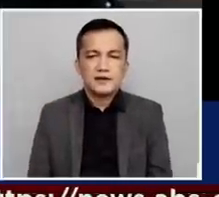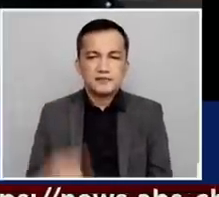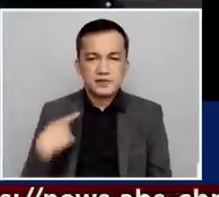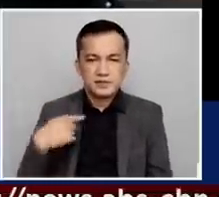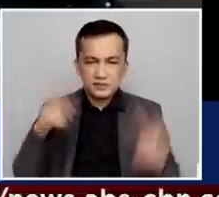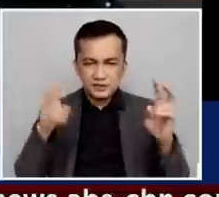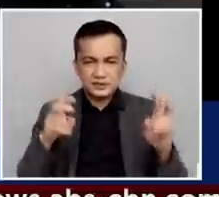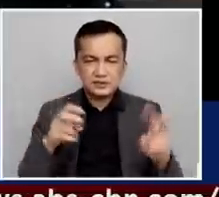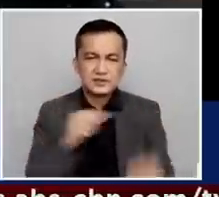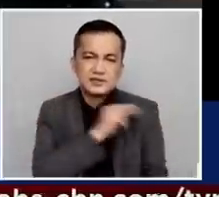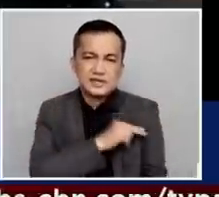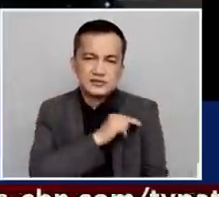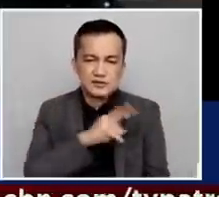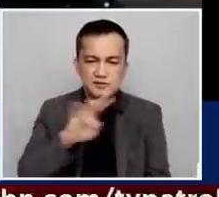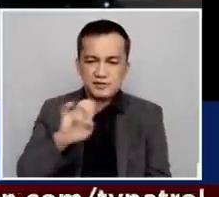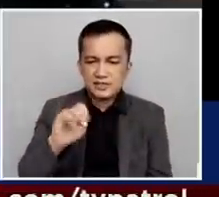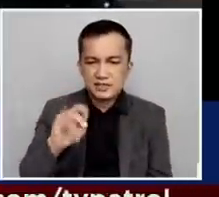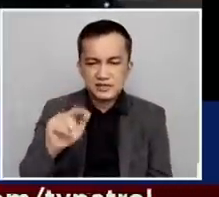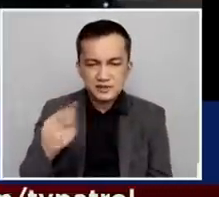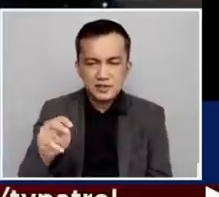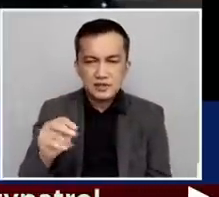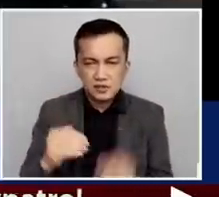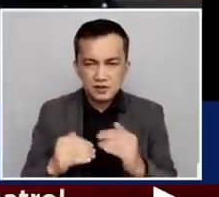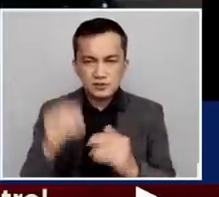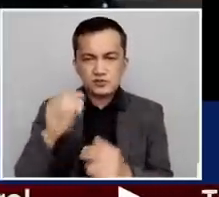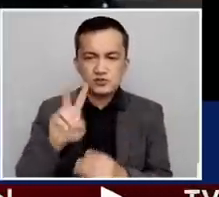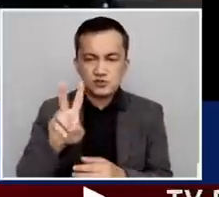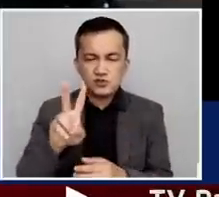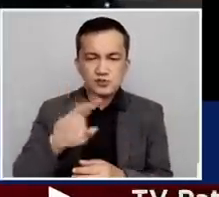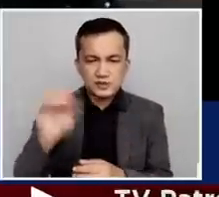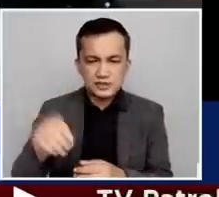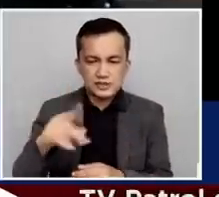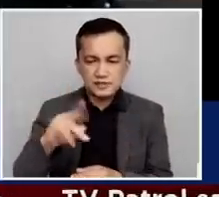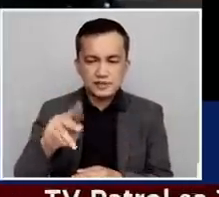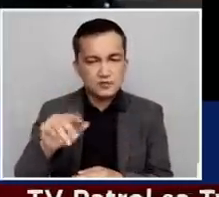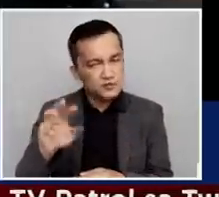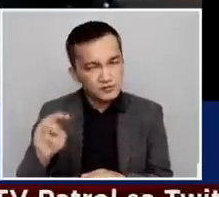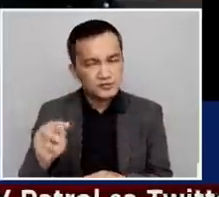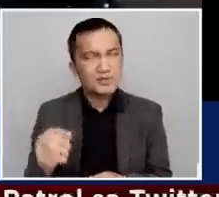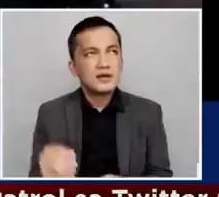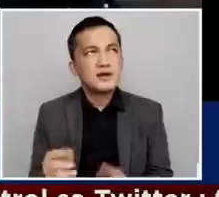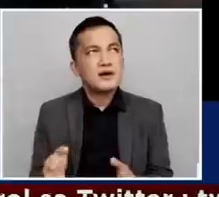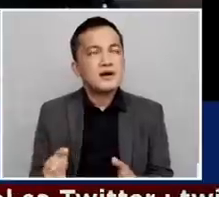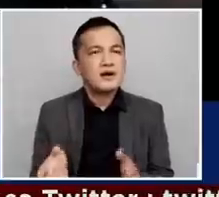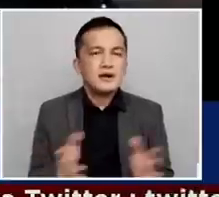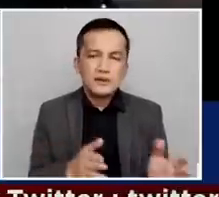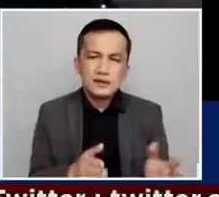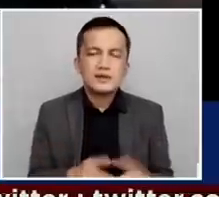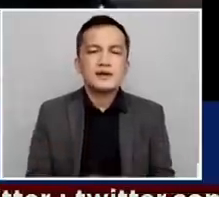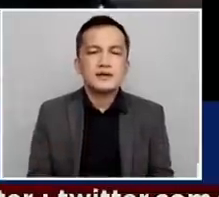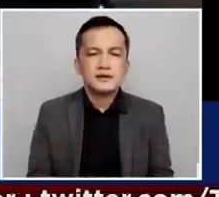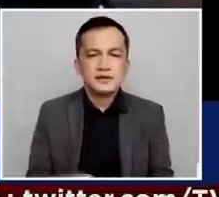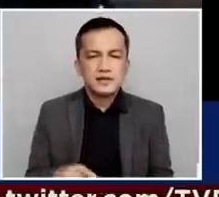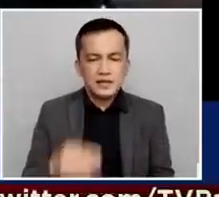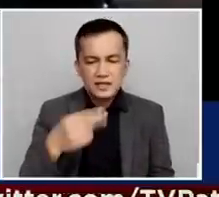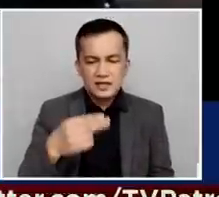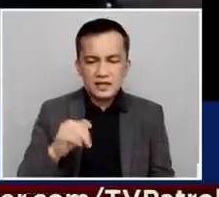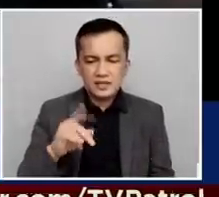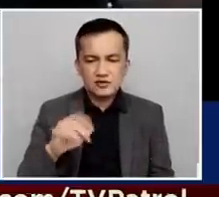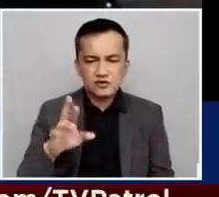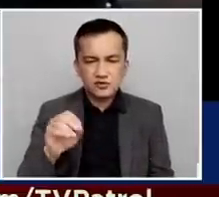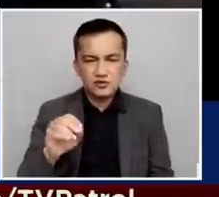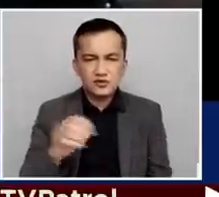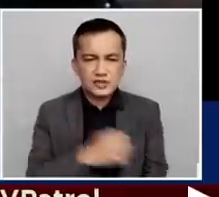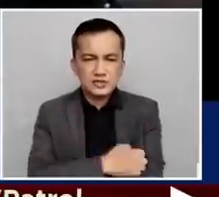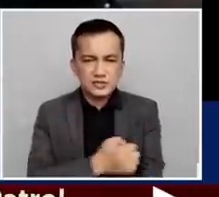natural ventilation up to 2% na premium. Mm-hmm. Pag hydro energy, wind